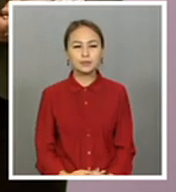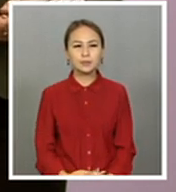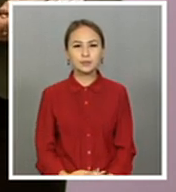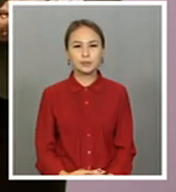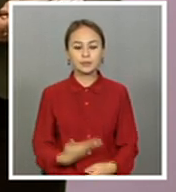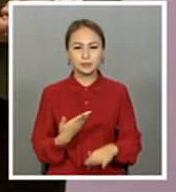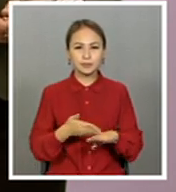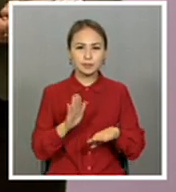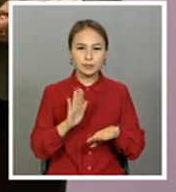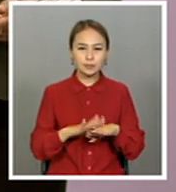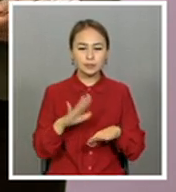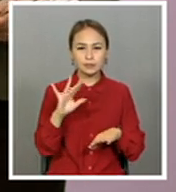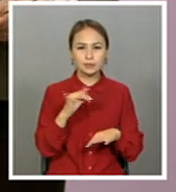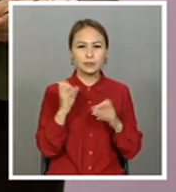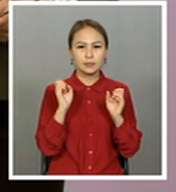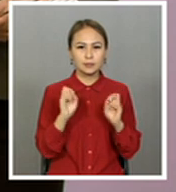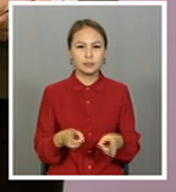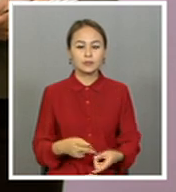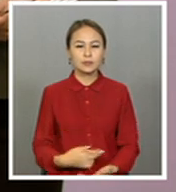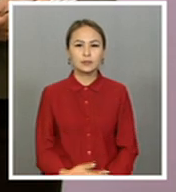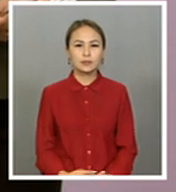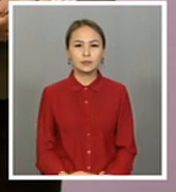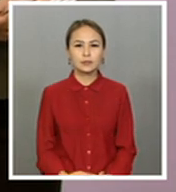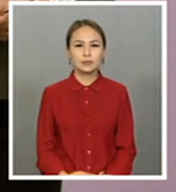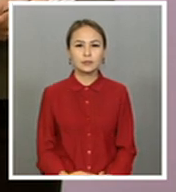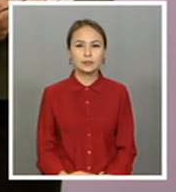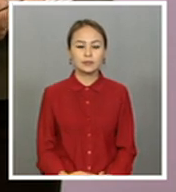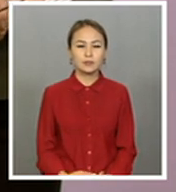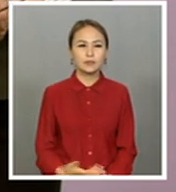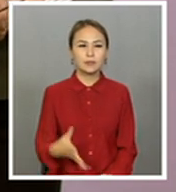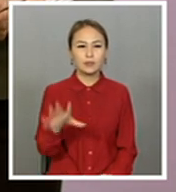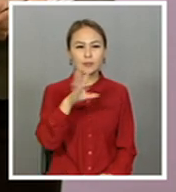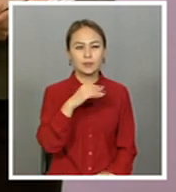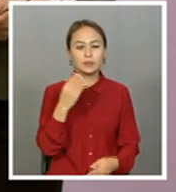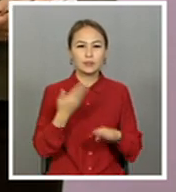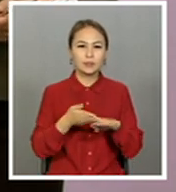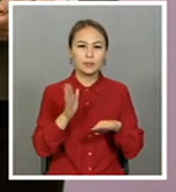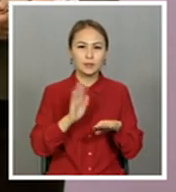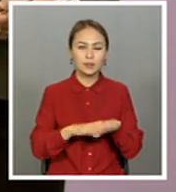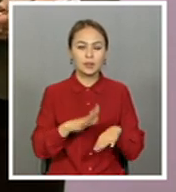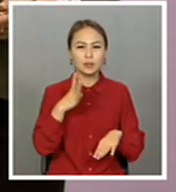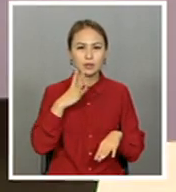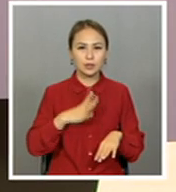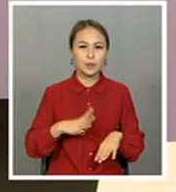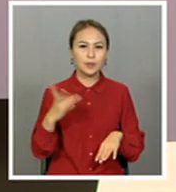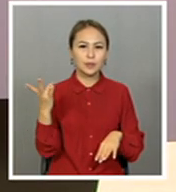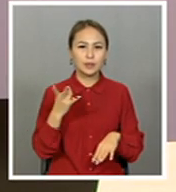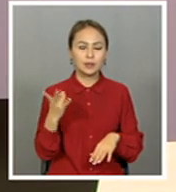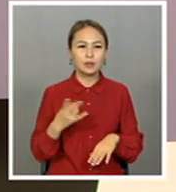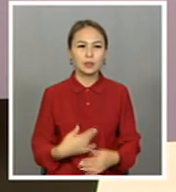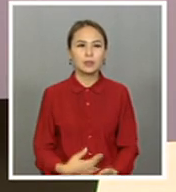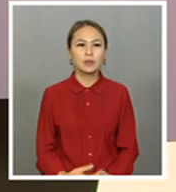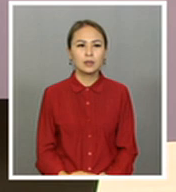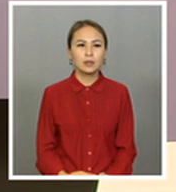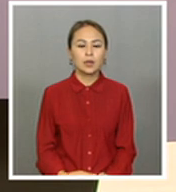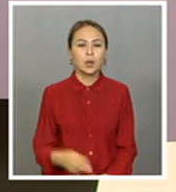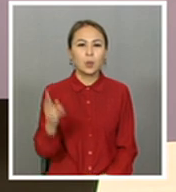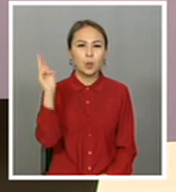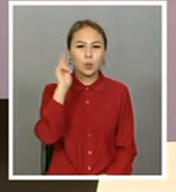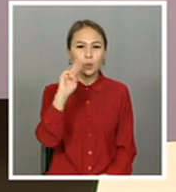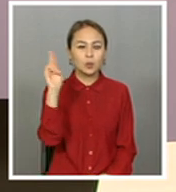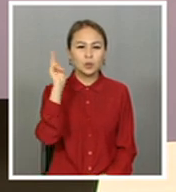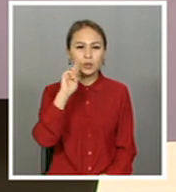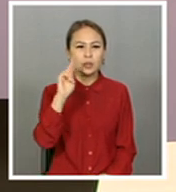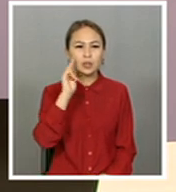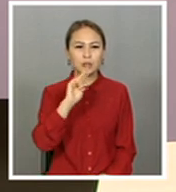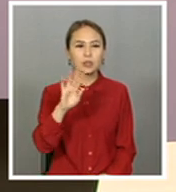Қиында қатерлі мамандық екен. Барлық қиындықтарға шыдау керек екен. Оқушылар, енді